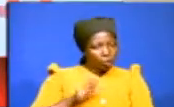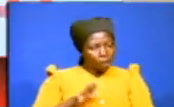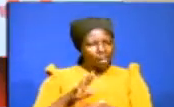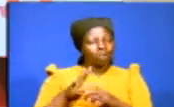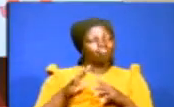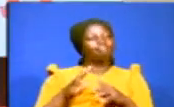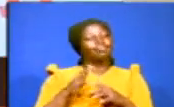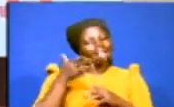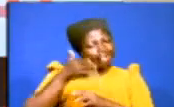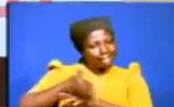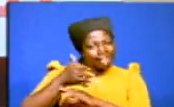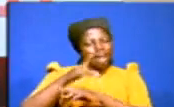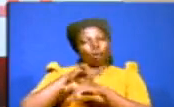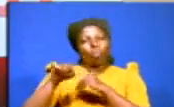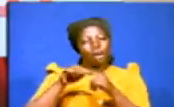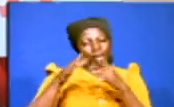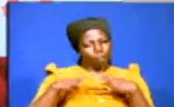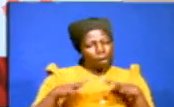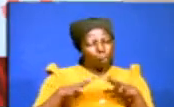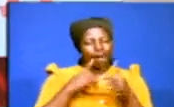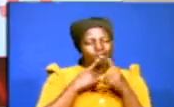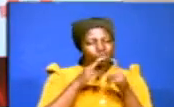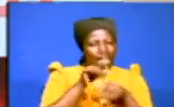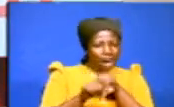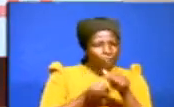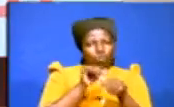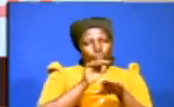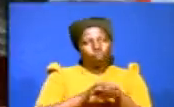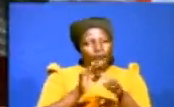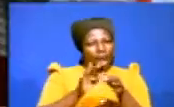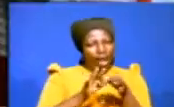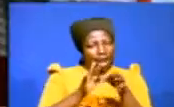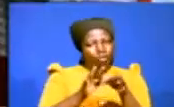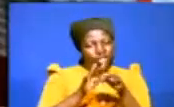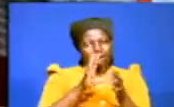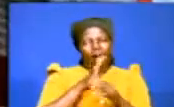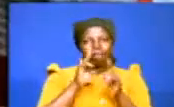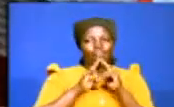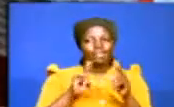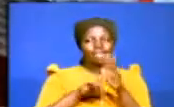watu wanaongelea mambo ya uhusiano mwema na amani katika jamii.